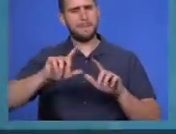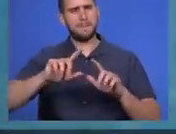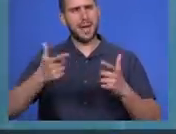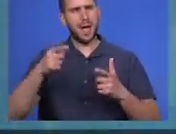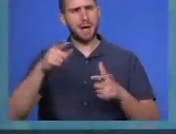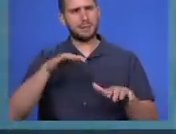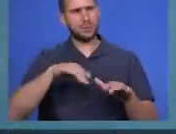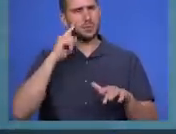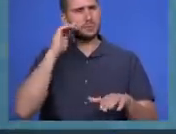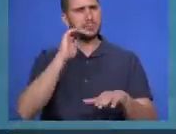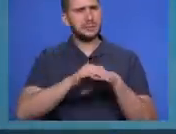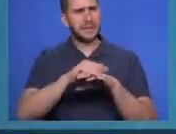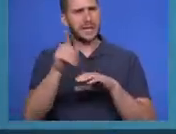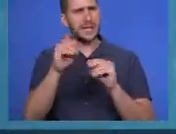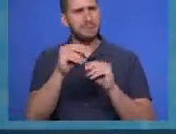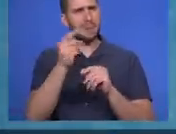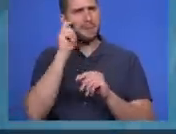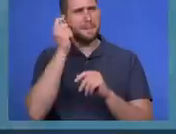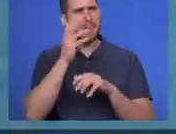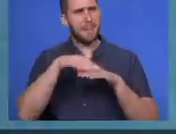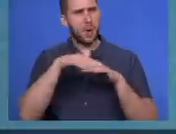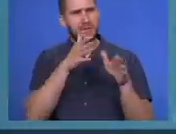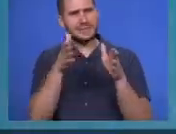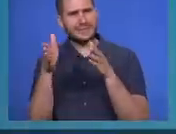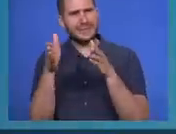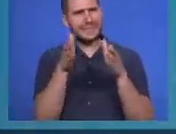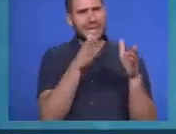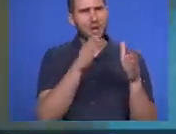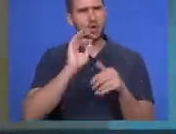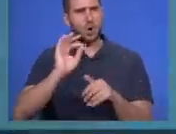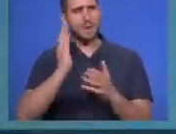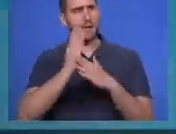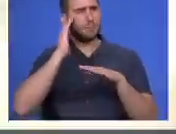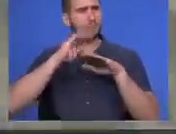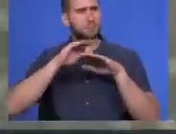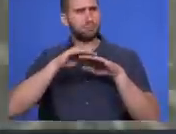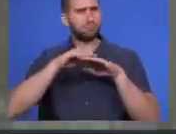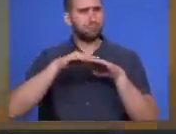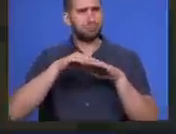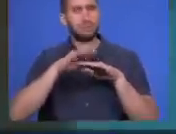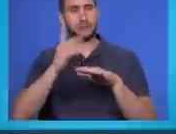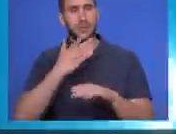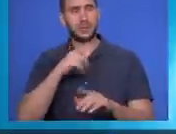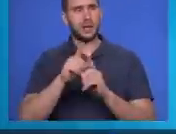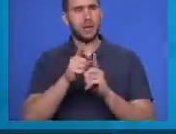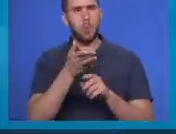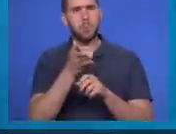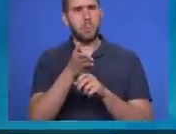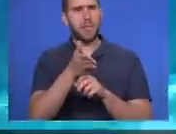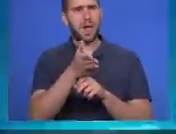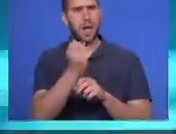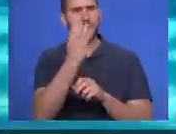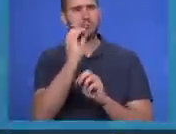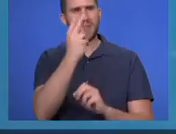בעצם מזהה בעזרת בינה מלאכותית את הסטייה שעומדת להגיע, וכבר מטריע לו בצד הזה. אם תרצו, מובילאי, רק